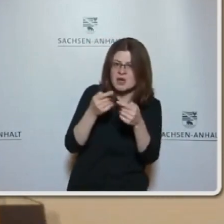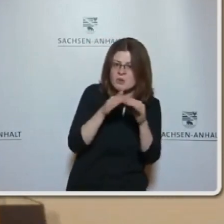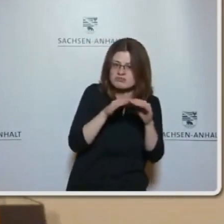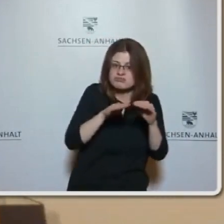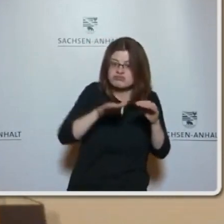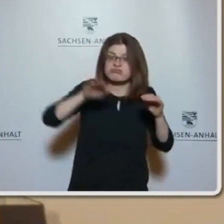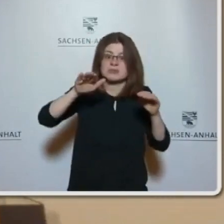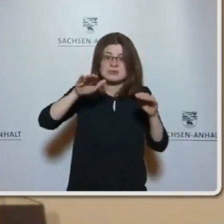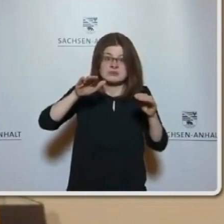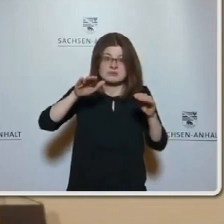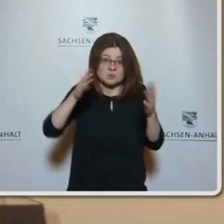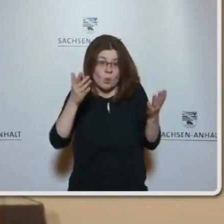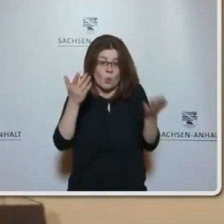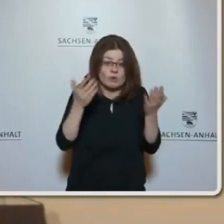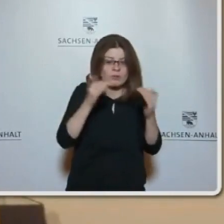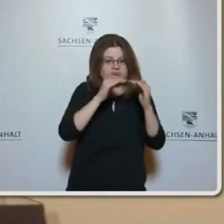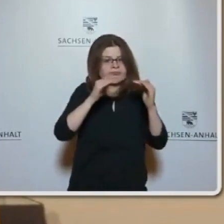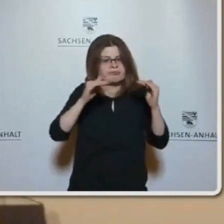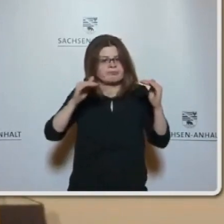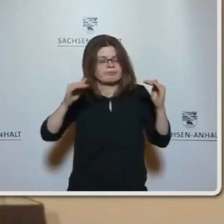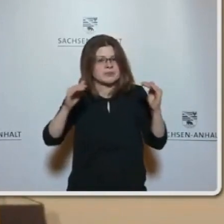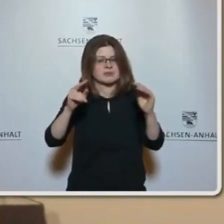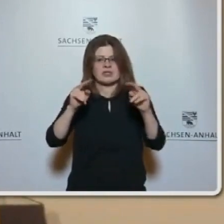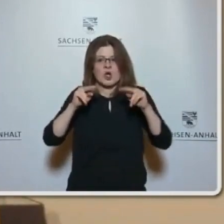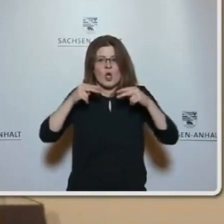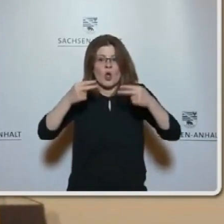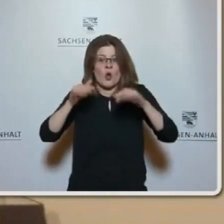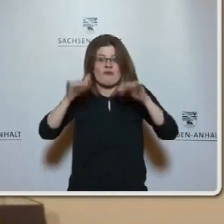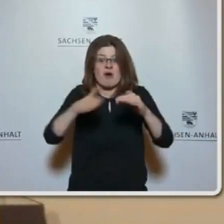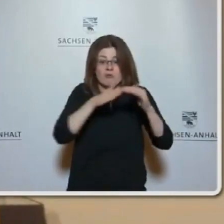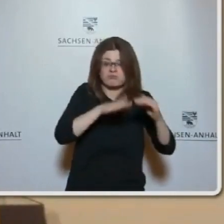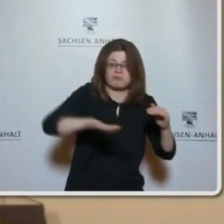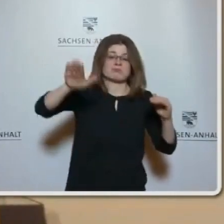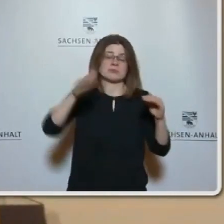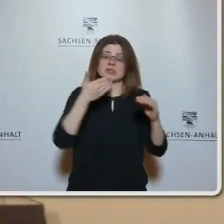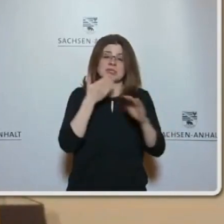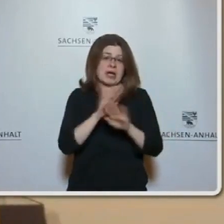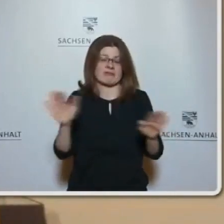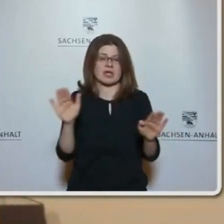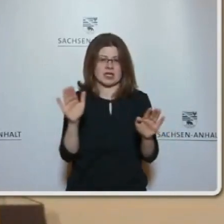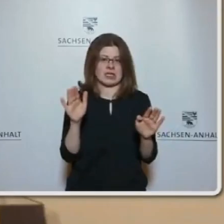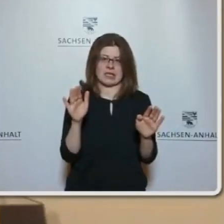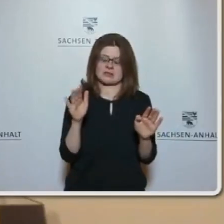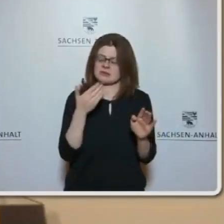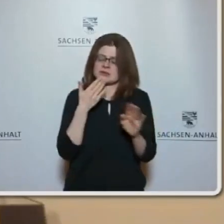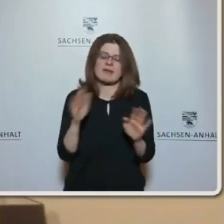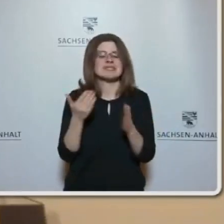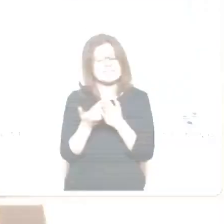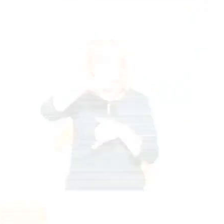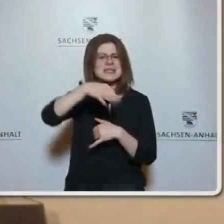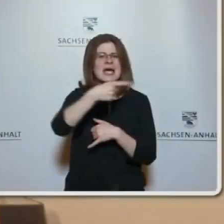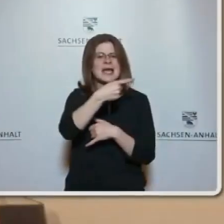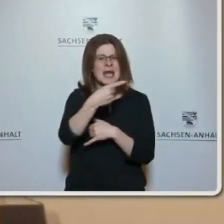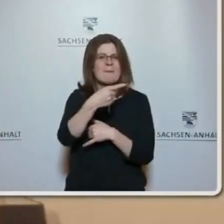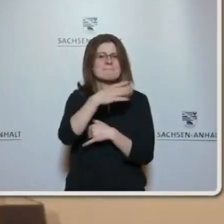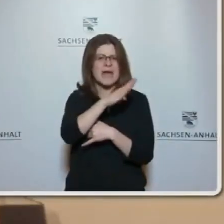Einflusses auf die Infektionszahlen, sodass wir nicht einen Rückfall haben in Zahlen, die wir gerade jetzt hinter uns gelassen haben.